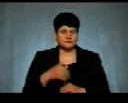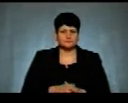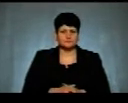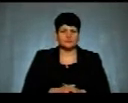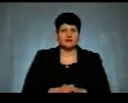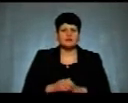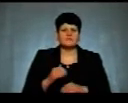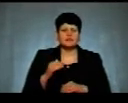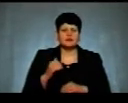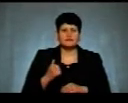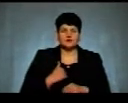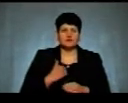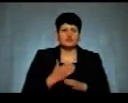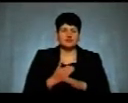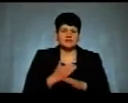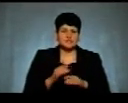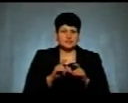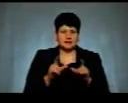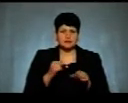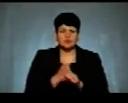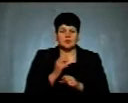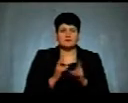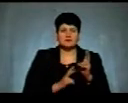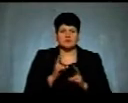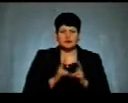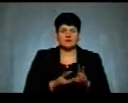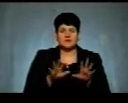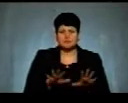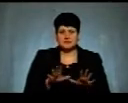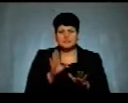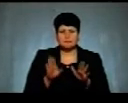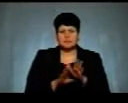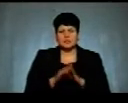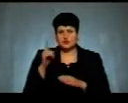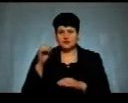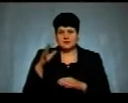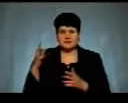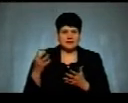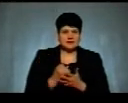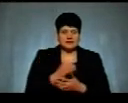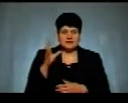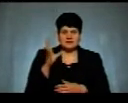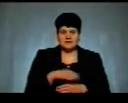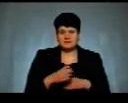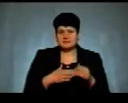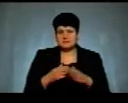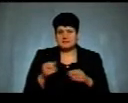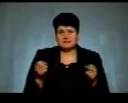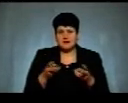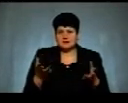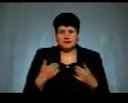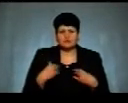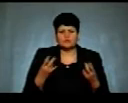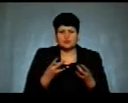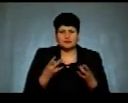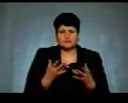Військова частина працює як підприємство, і тому, скажімо так, місце під сонцем знайдеться усім спеціальностям. Нам потрібні на сьогоднішній день у